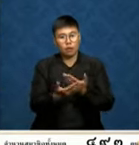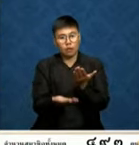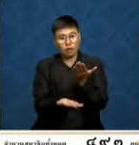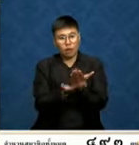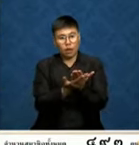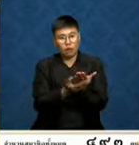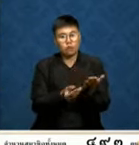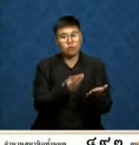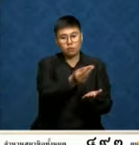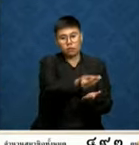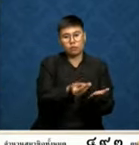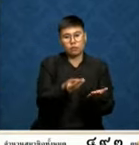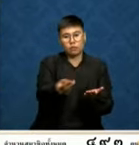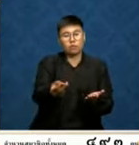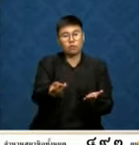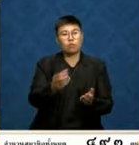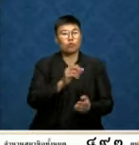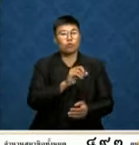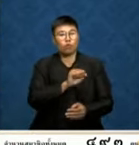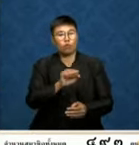ครับ